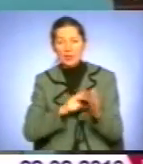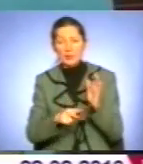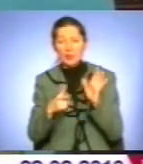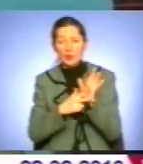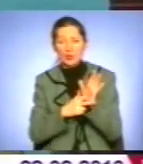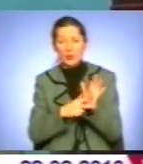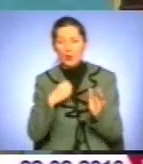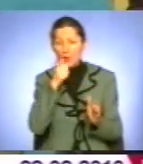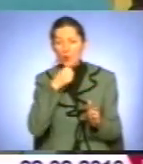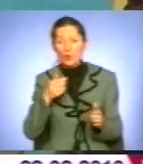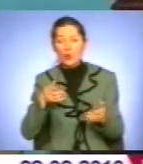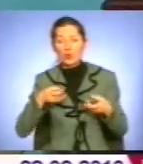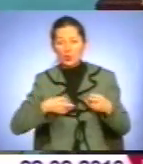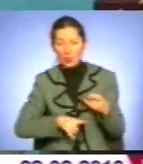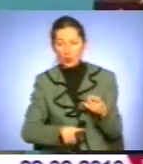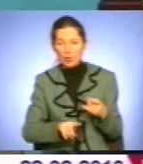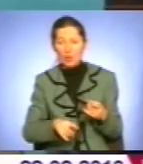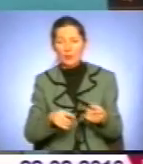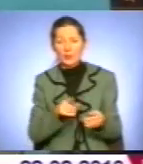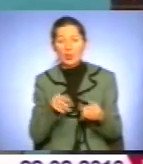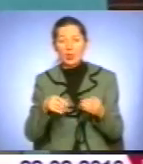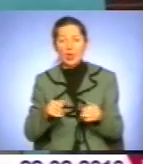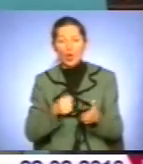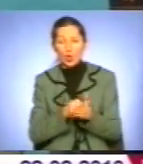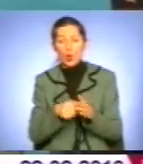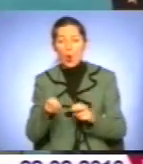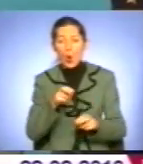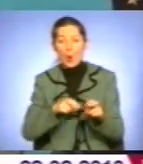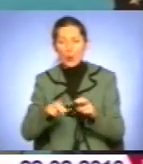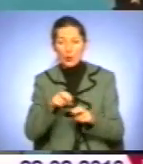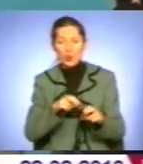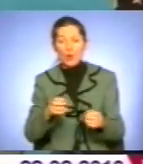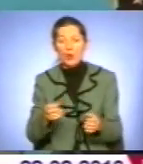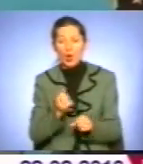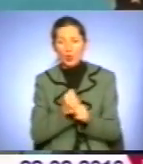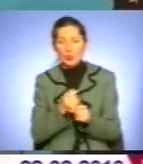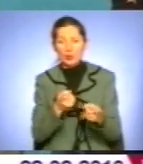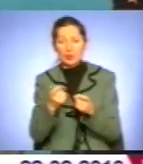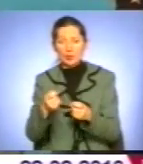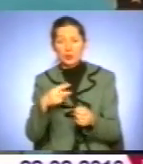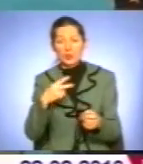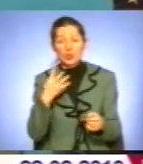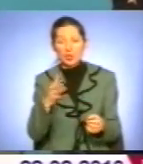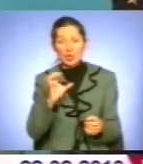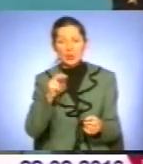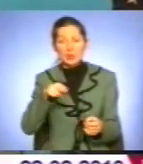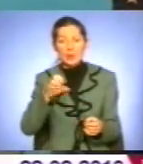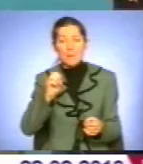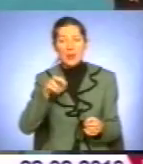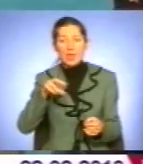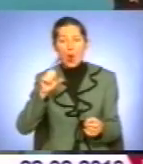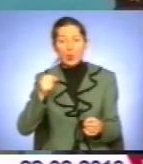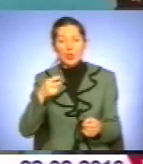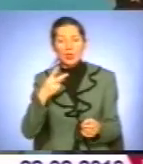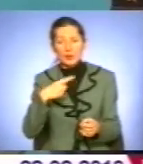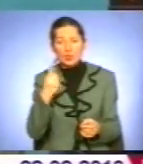До пошуково-рятувальних робіт залучалося 94 спелеологи та 21 працівник управління МНС в